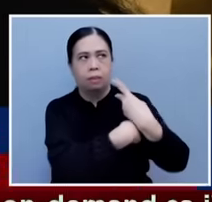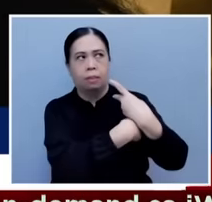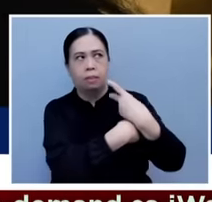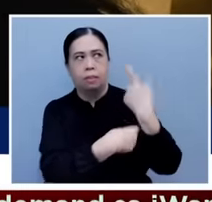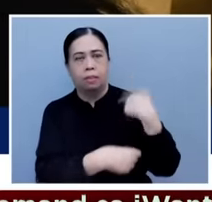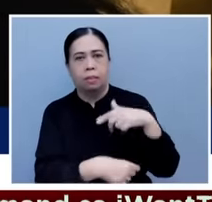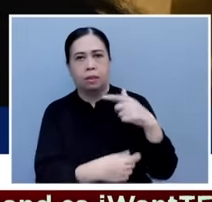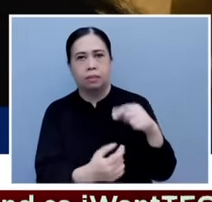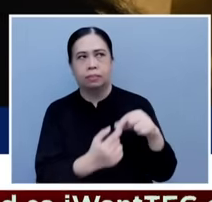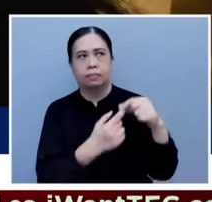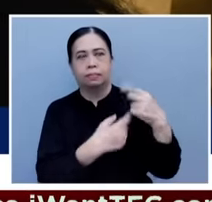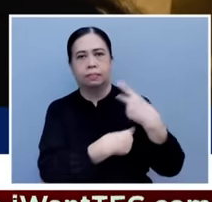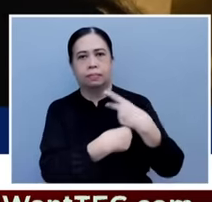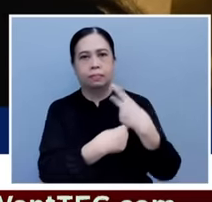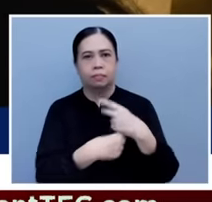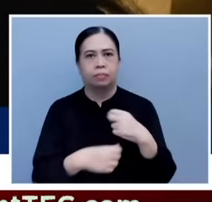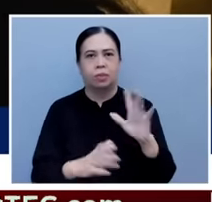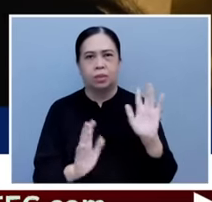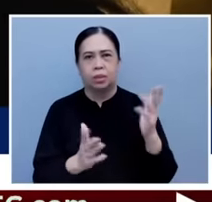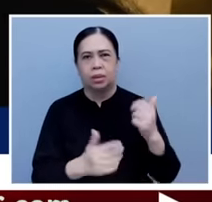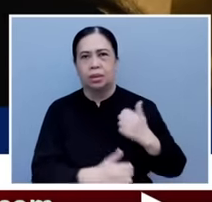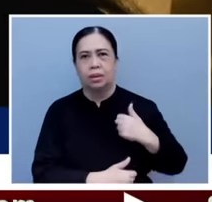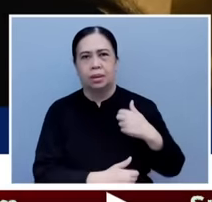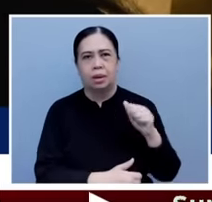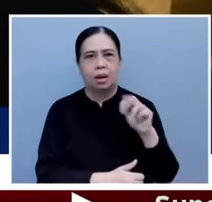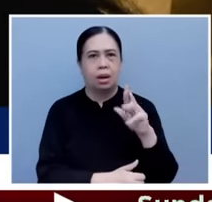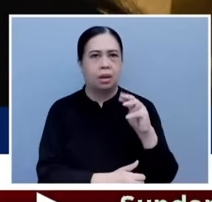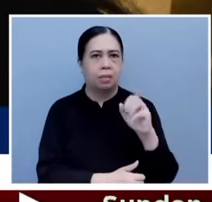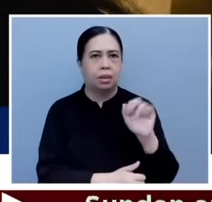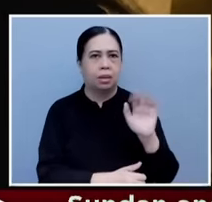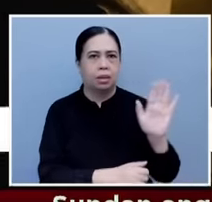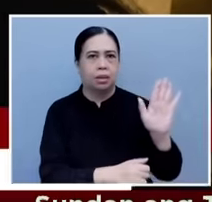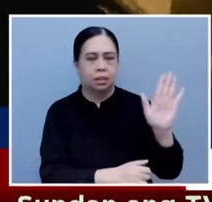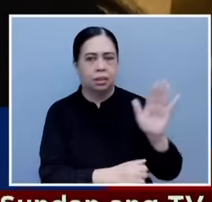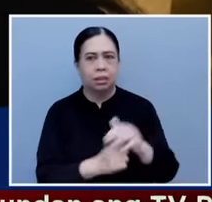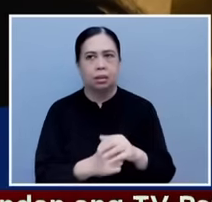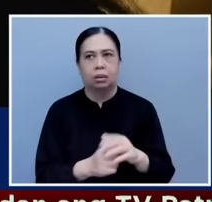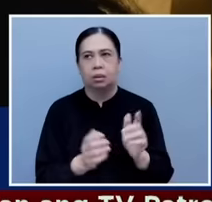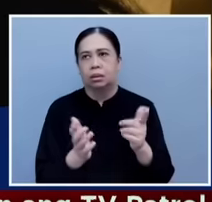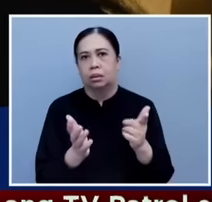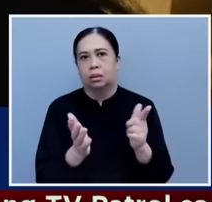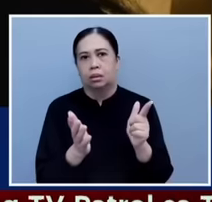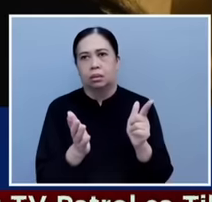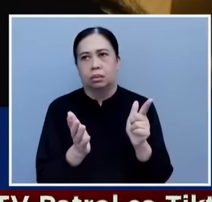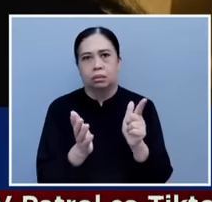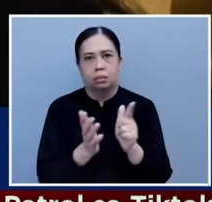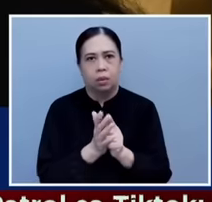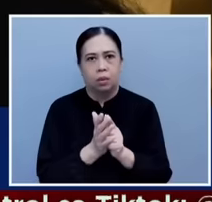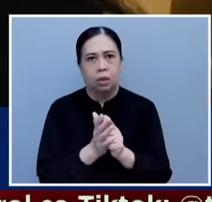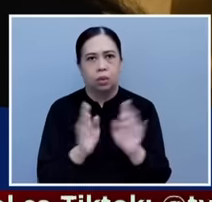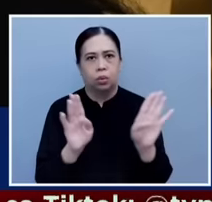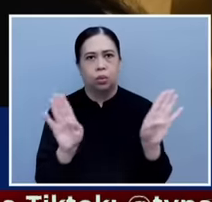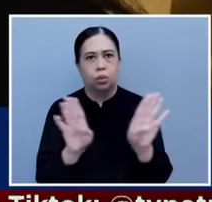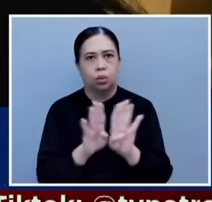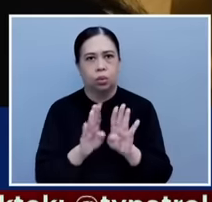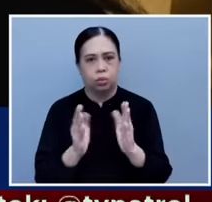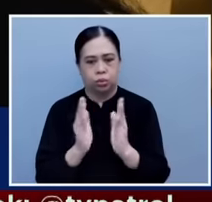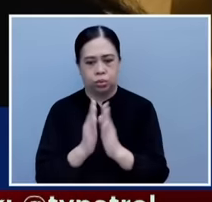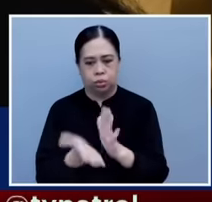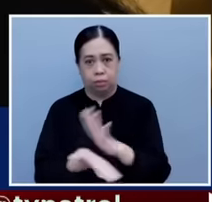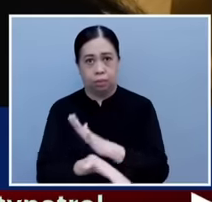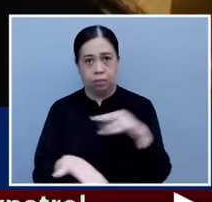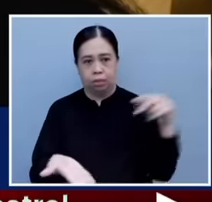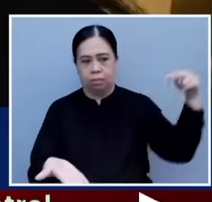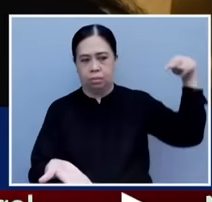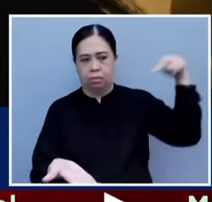special elite army niya. Nandun po. Tapos bawal mong i-close yung ano mo, yung papel